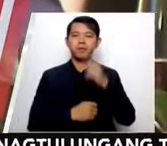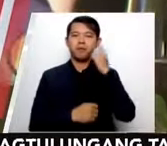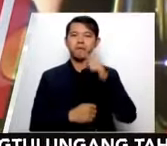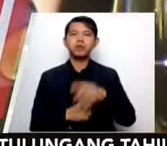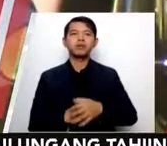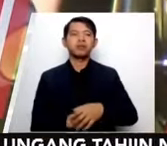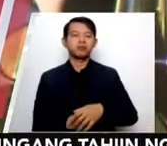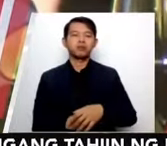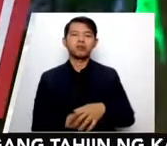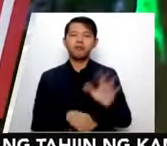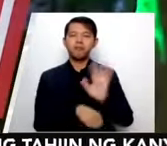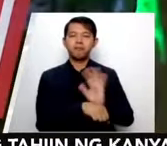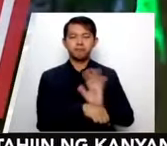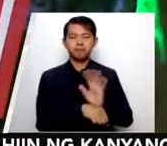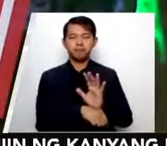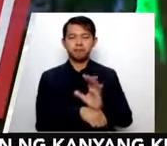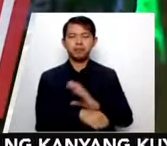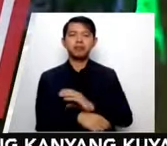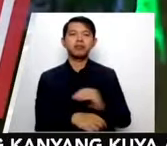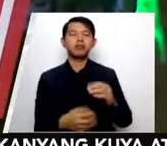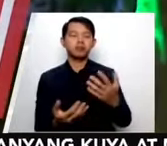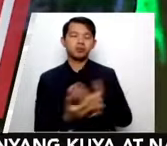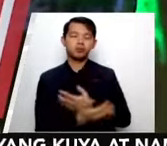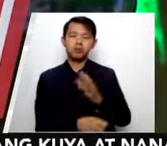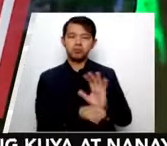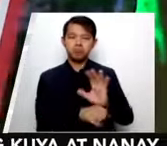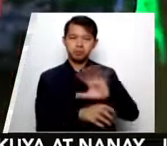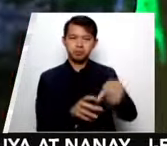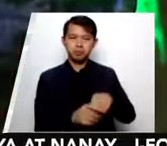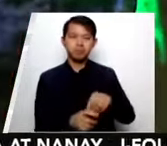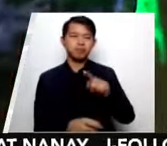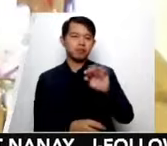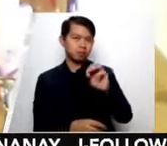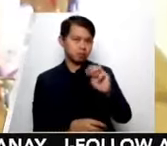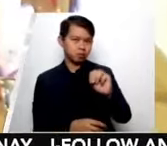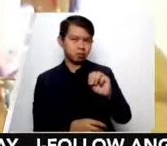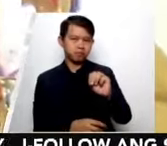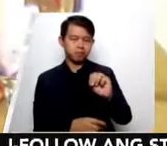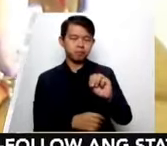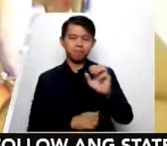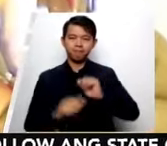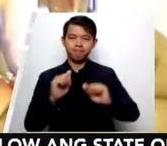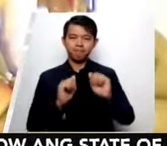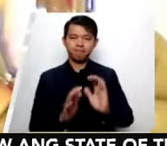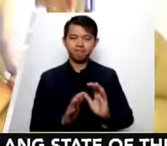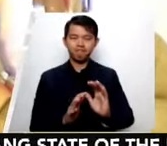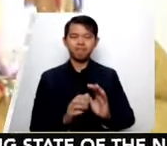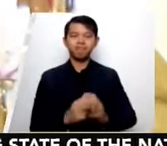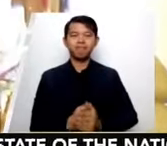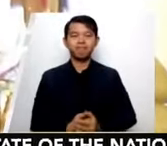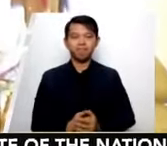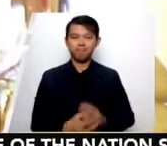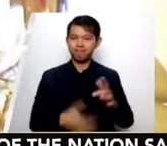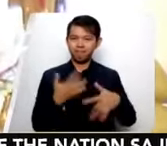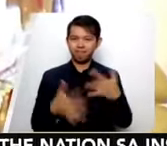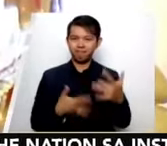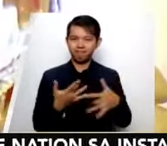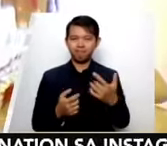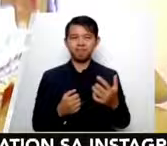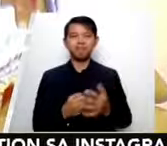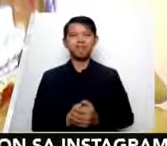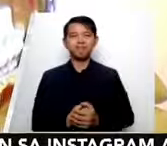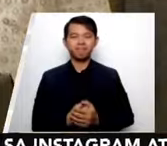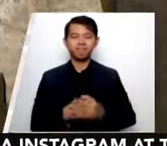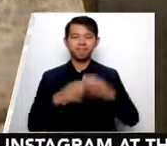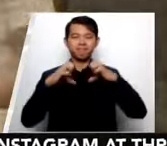si Tom Rodriguez so I'm very excited to be working with Tom again Nelson Canlas nagbabalita para sa GMA